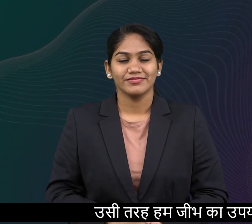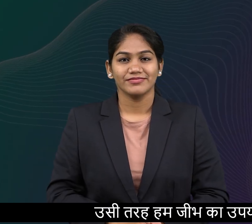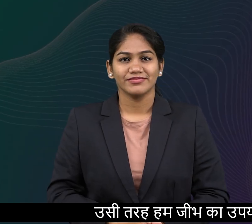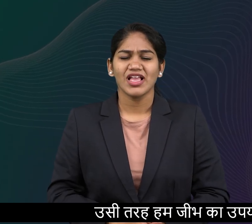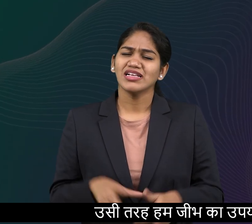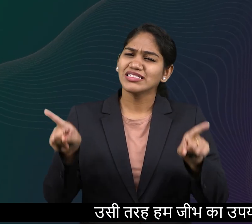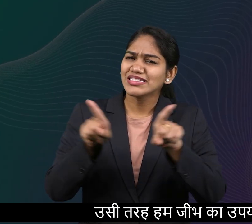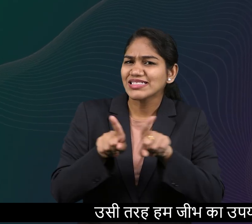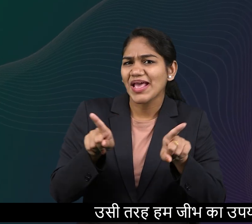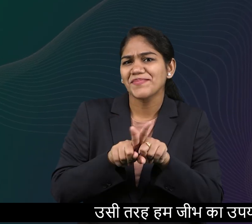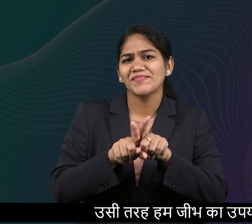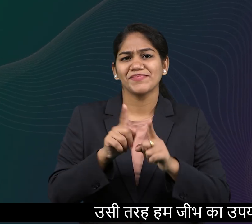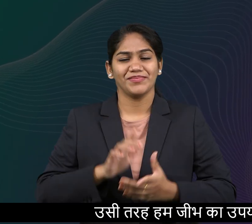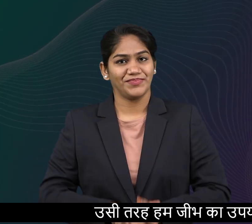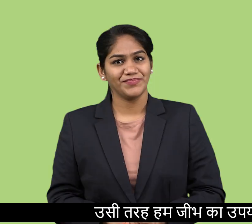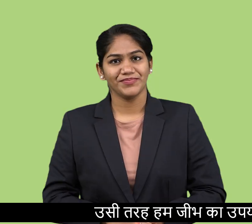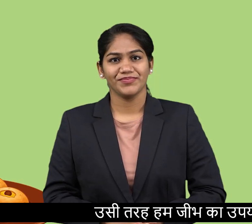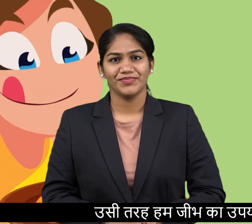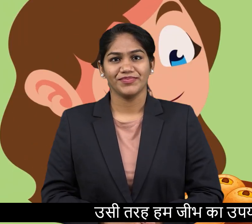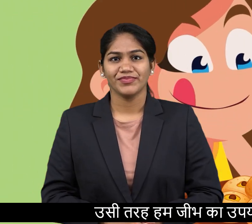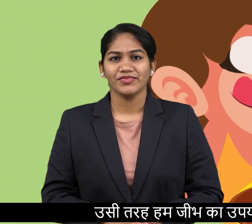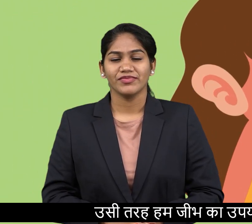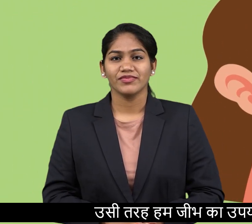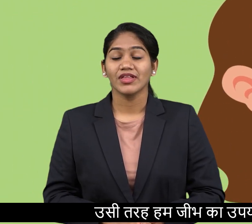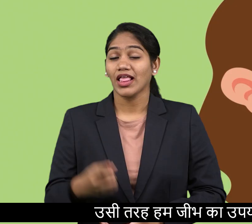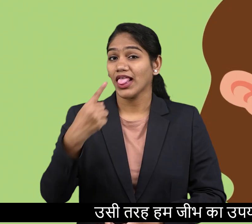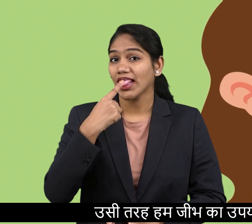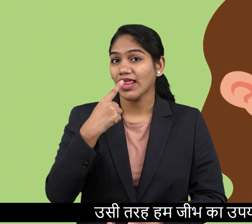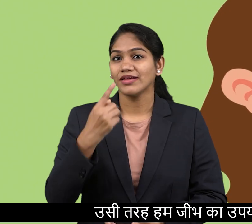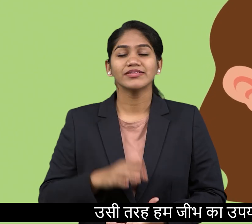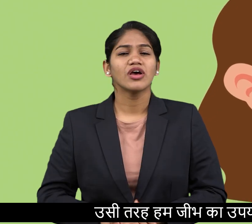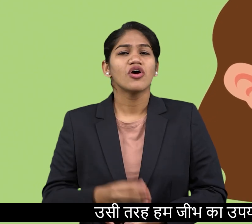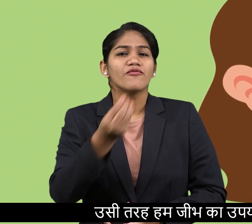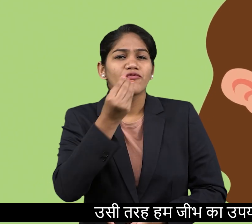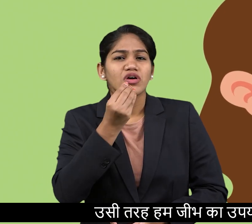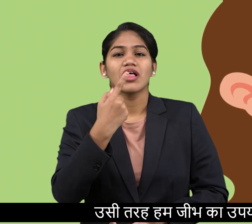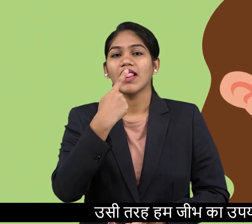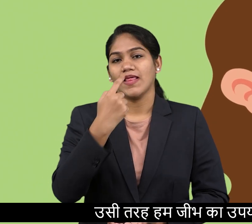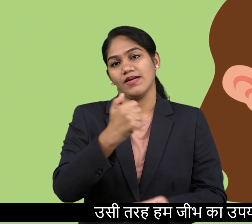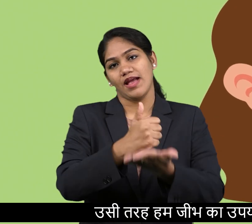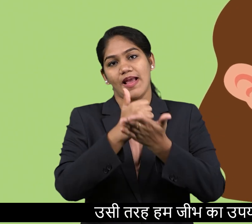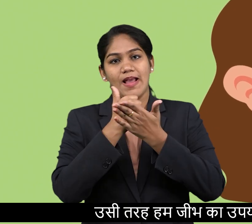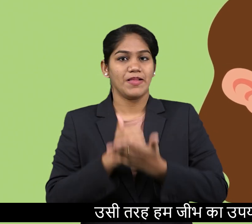उसी तरह हम जीभ का उपयोग भोजन का स्वाद लेने के लिए करते हैं